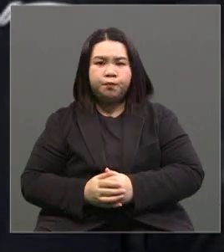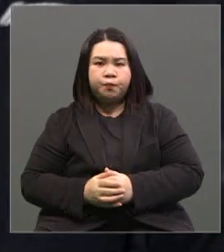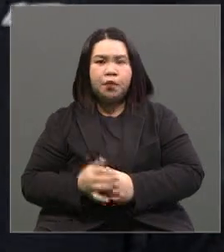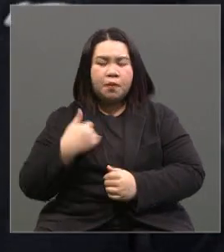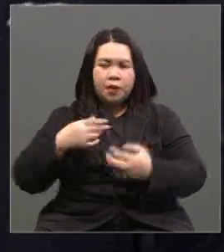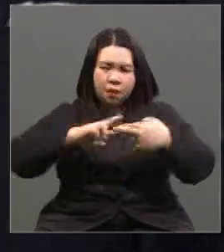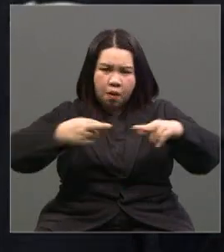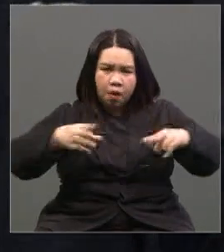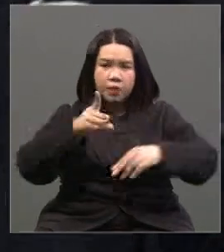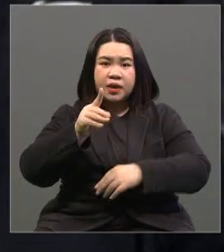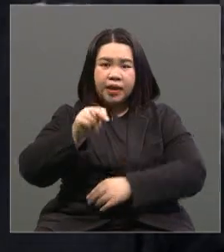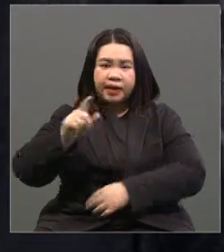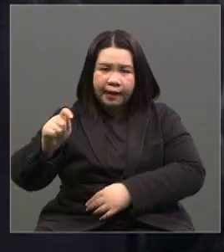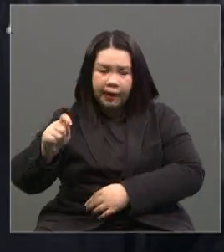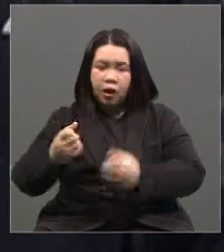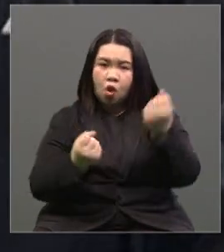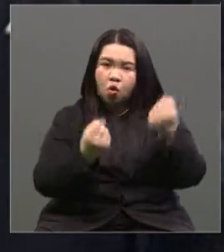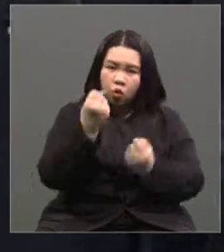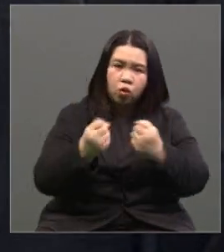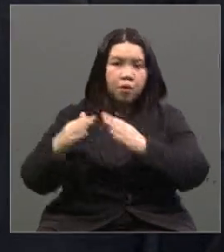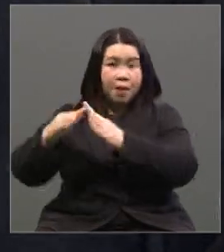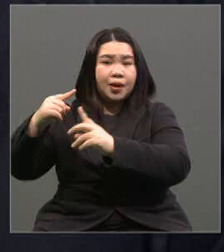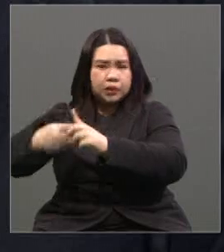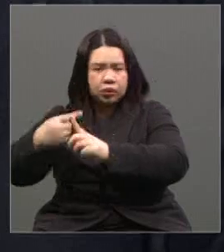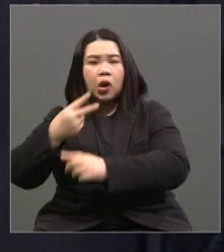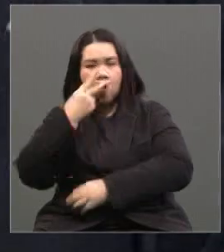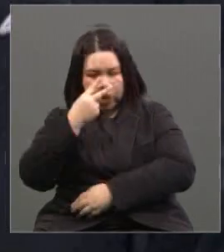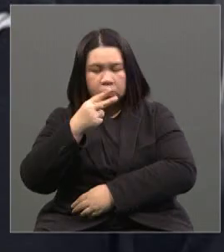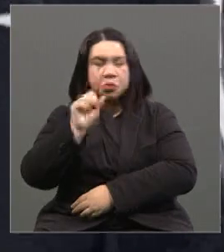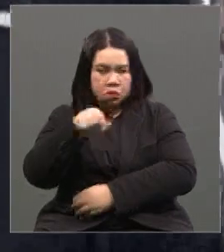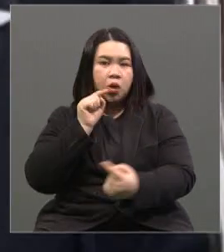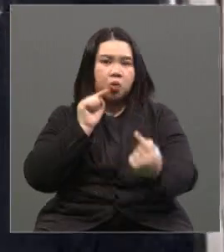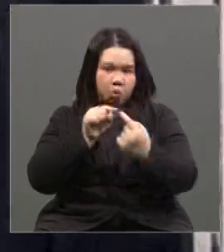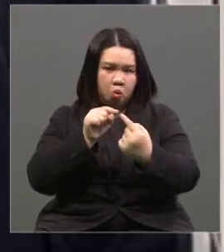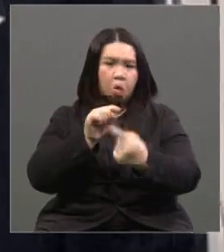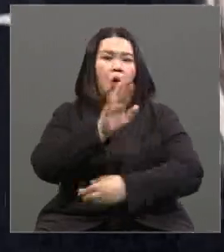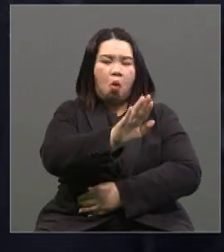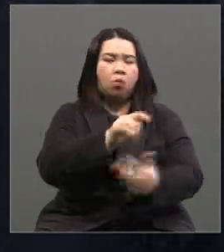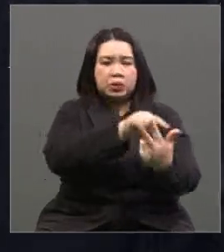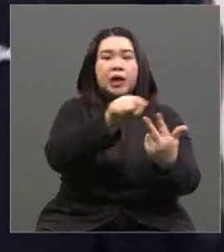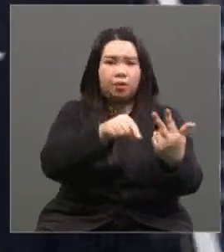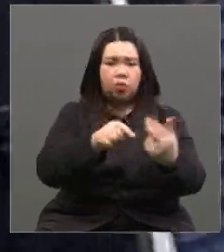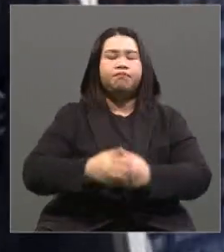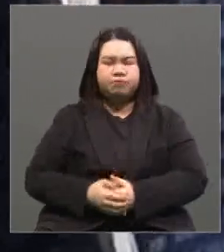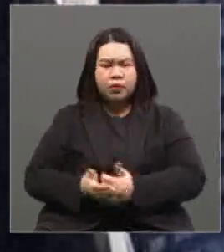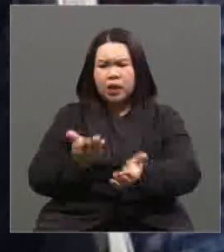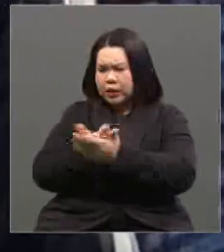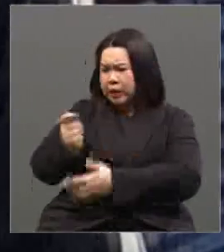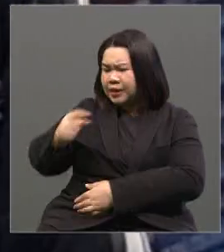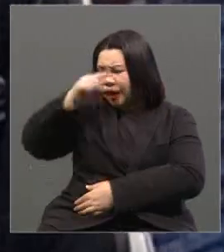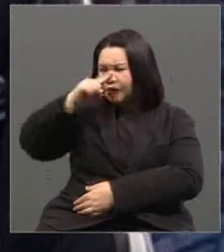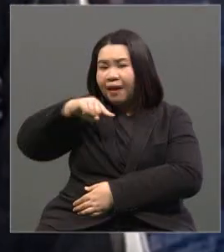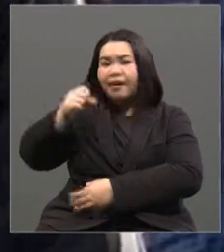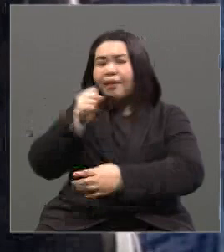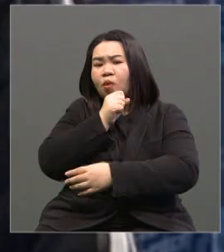DNAทั้งในรถยนต์แล้วก็บ้านเช่าที่เกิดเหตุแล้วก็พบว่ามี DNAที่ตรงกับผู้ต้องหาครับทีนี้เงินที่ว่าจ้างหญิงไทยที่บอกว่า